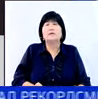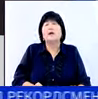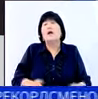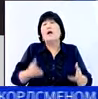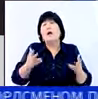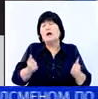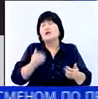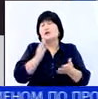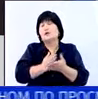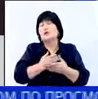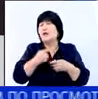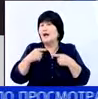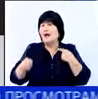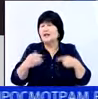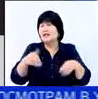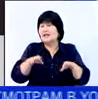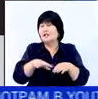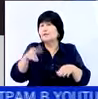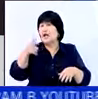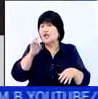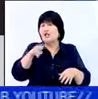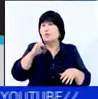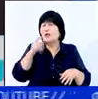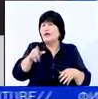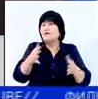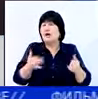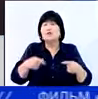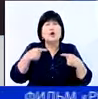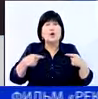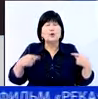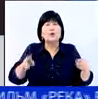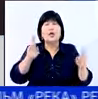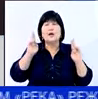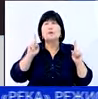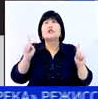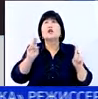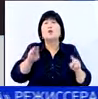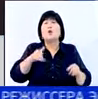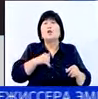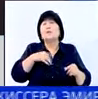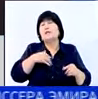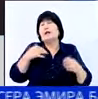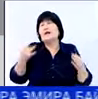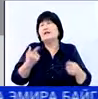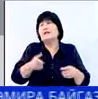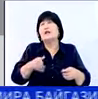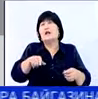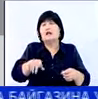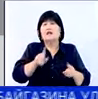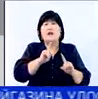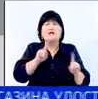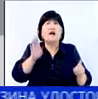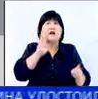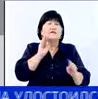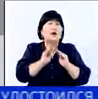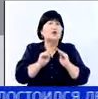Конечно, существует разница, если сравнить с Германией. У вас востребованы другие прически, чем у нас. Что мне еще интересно, вода здесь имеет другой